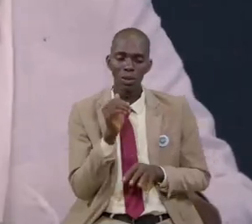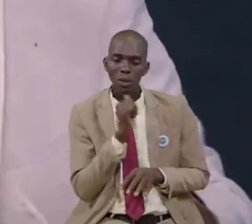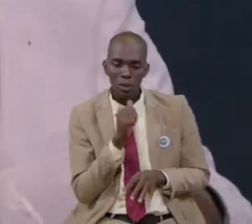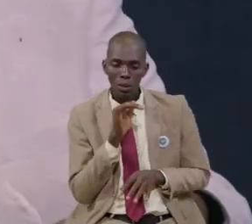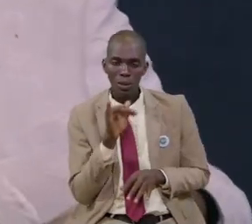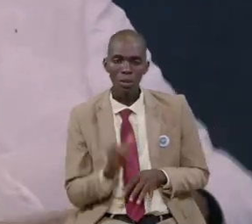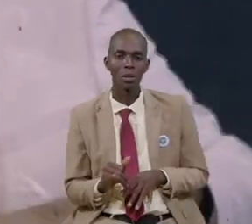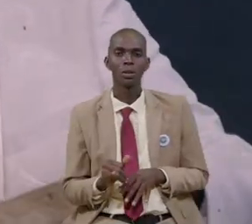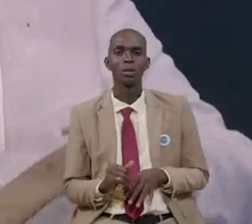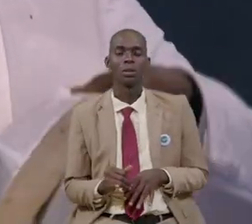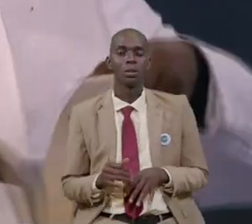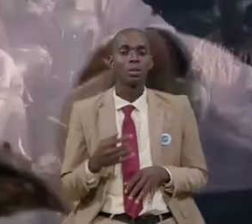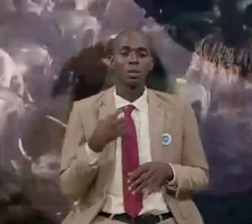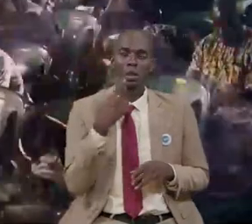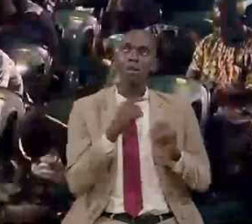dites Seigneur,